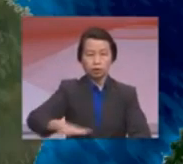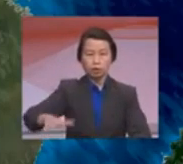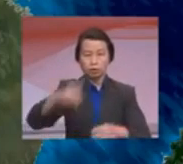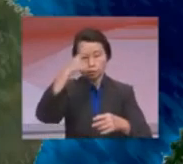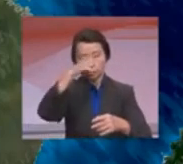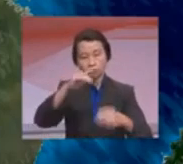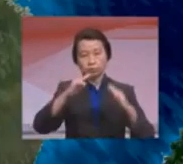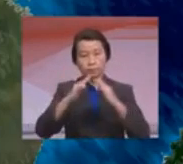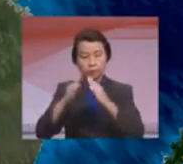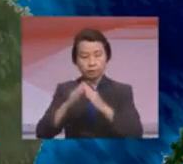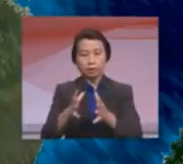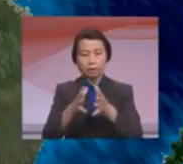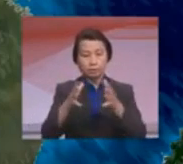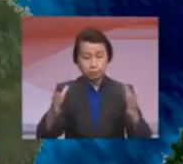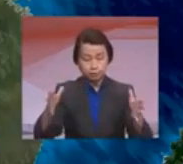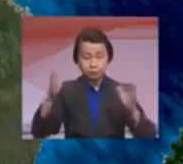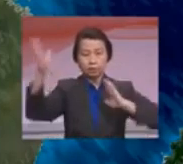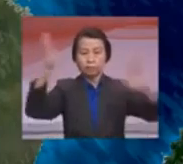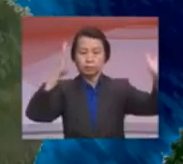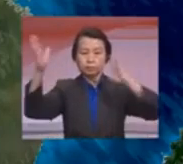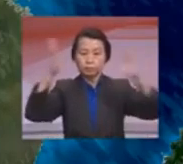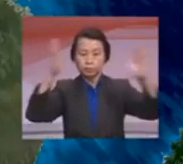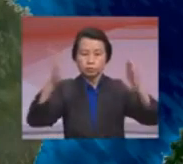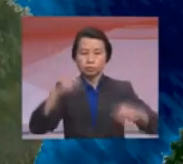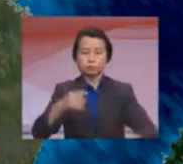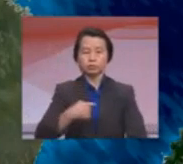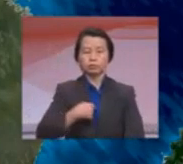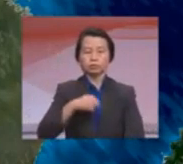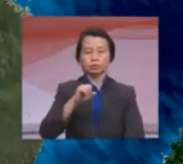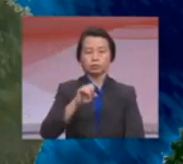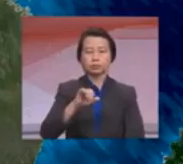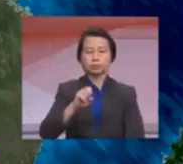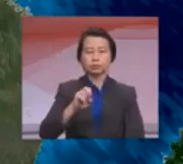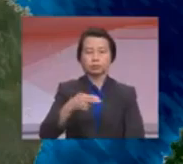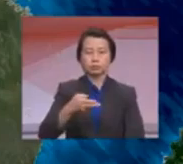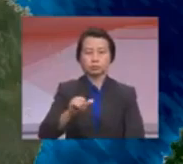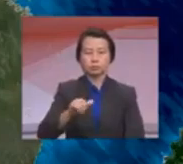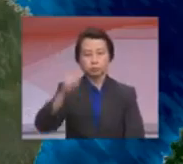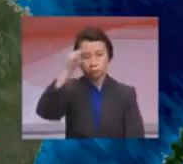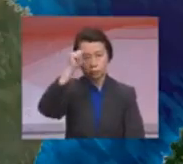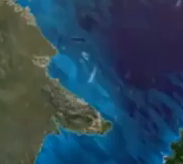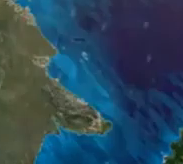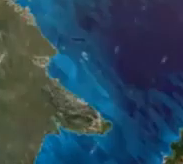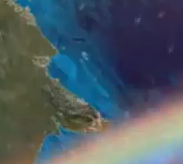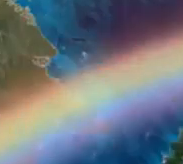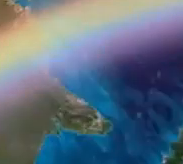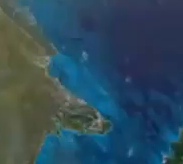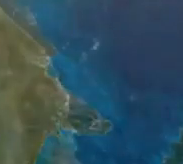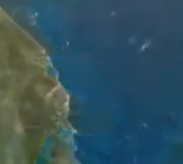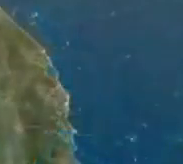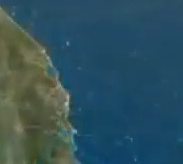bagi bandar-bandar utama di seluruh Malaysia. Saya Syazwan Yahya. Assalamualaikum.